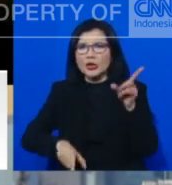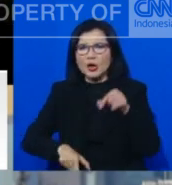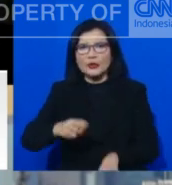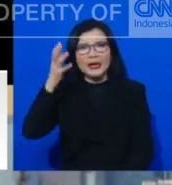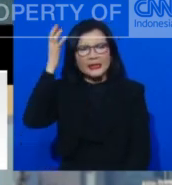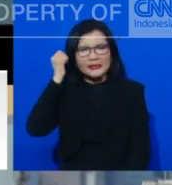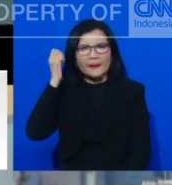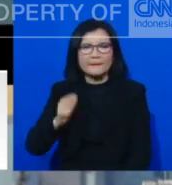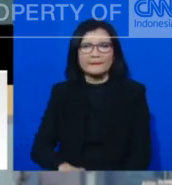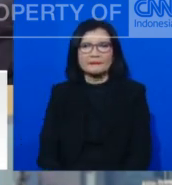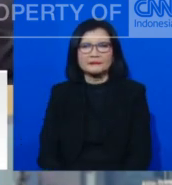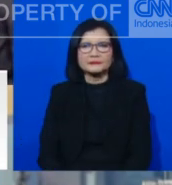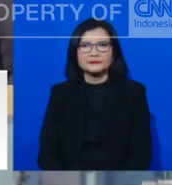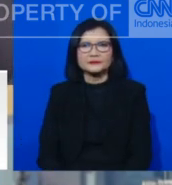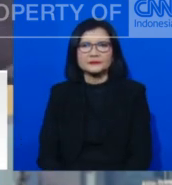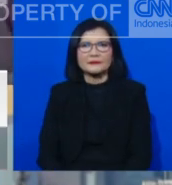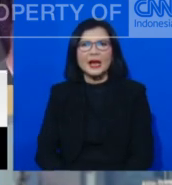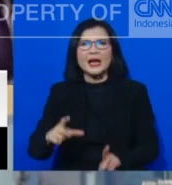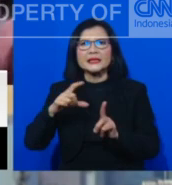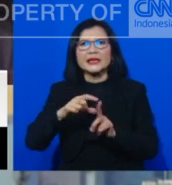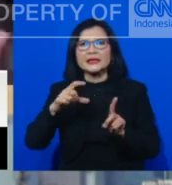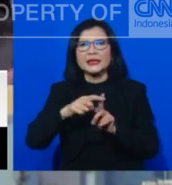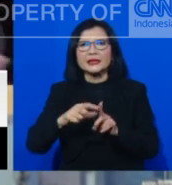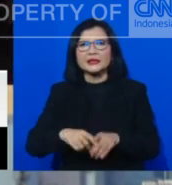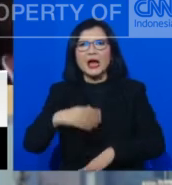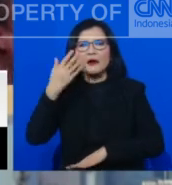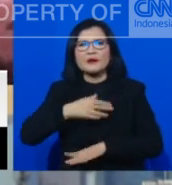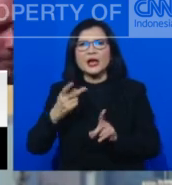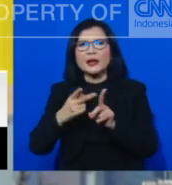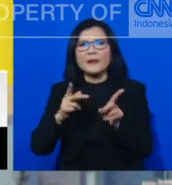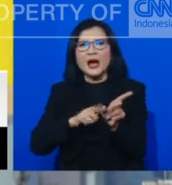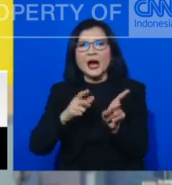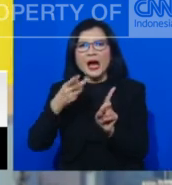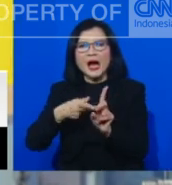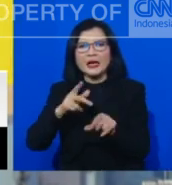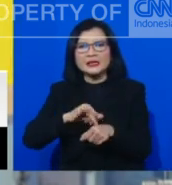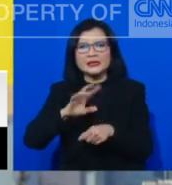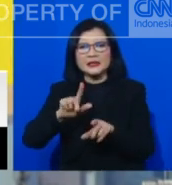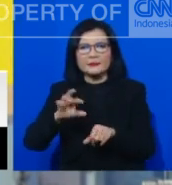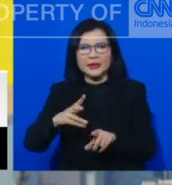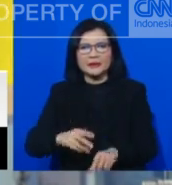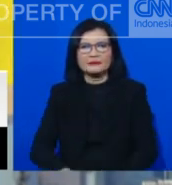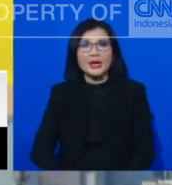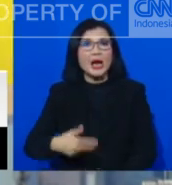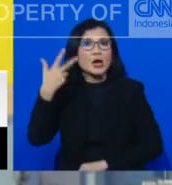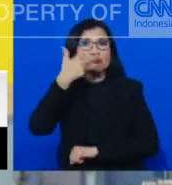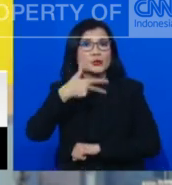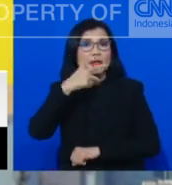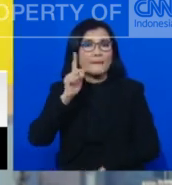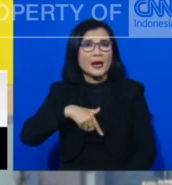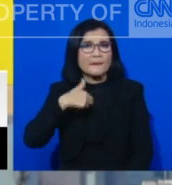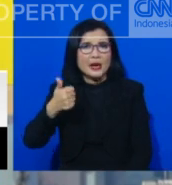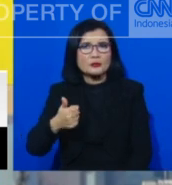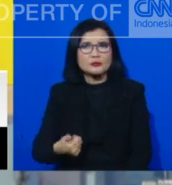device dengan woman King dan juga Daniel Death wirele dengan film hat sipil Selain itu dikategori sutradara terbaik tidak ada